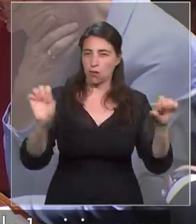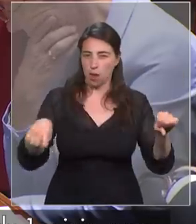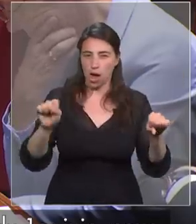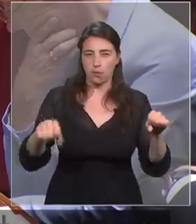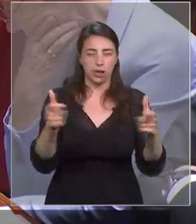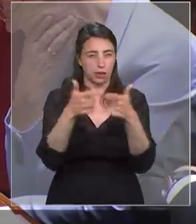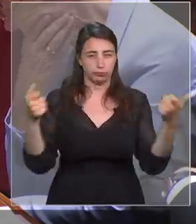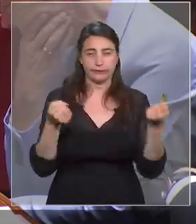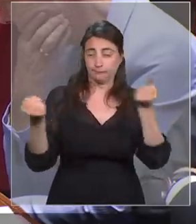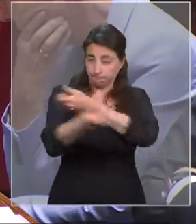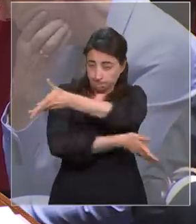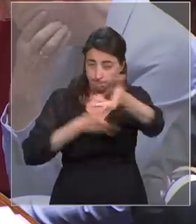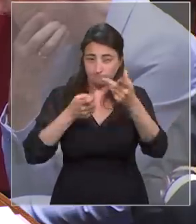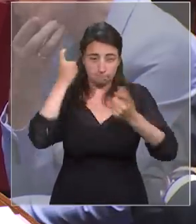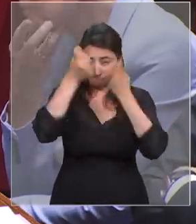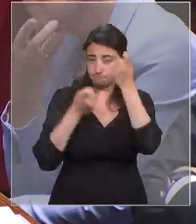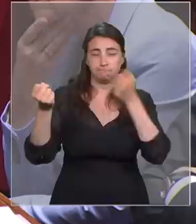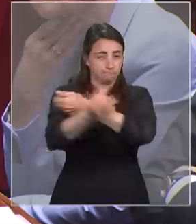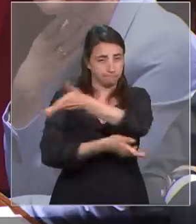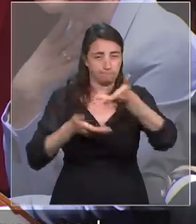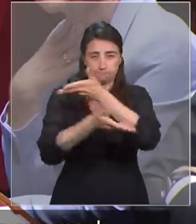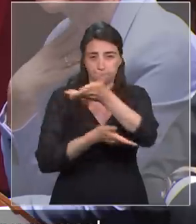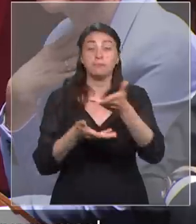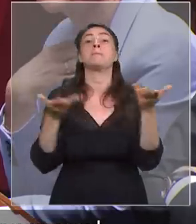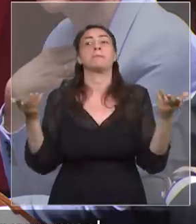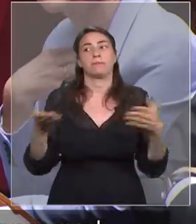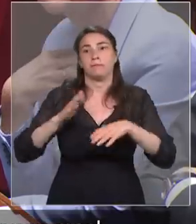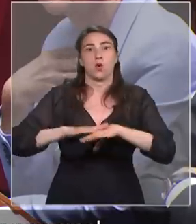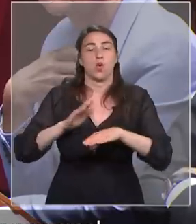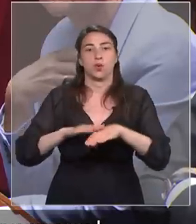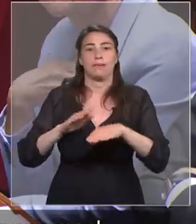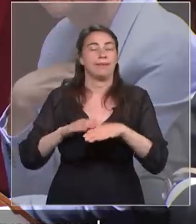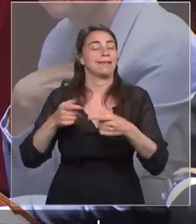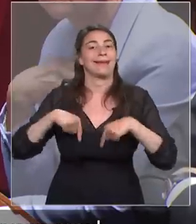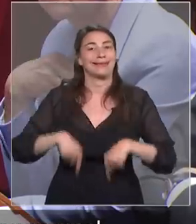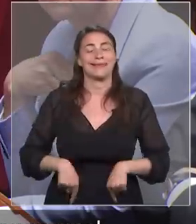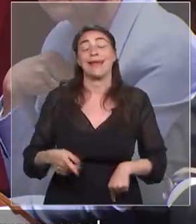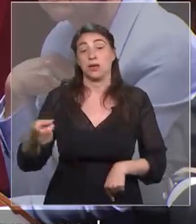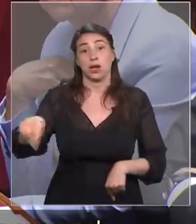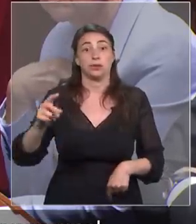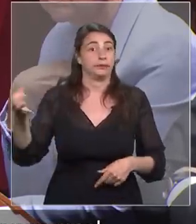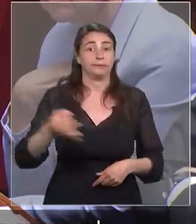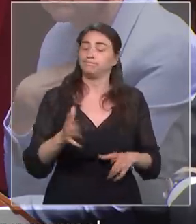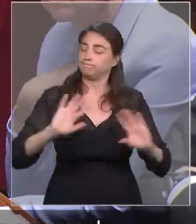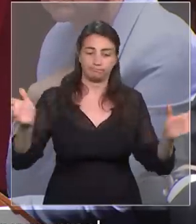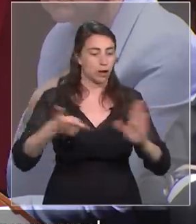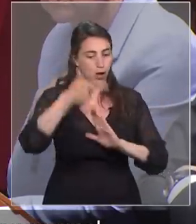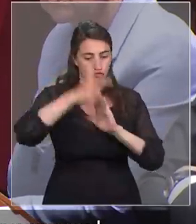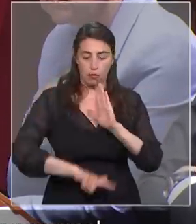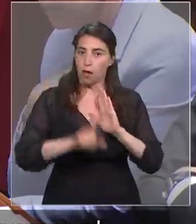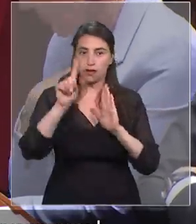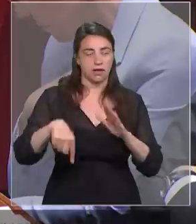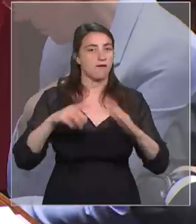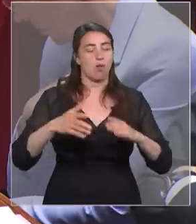répondre au maximum à leurs préoccupations. Le Conseil d'État nous a maintenant donné 2 mois pour agir définitivement sur ce sujet. Et donc, je le dis en vérité,